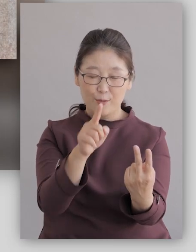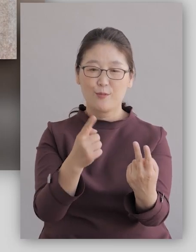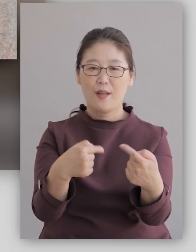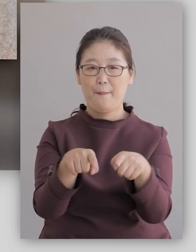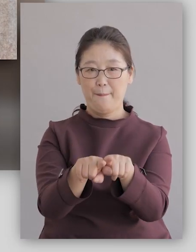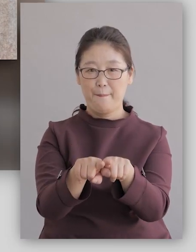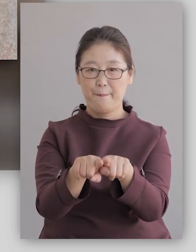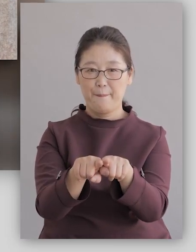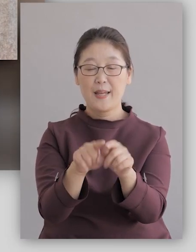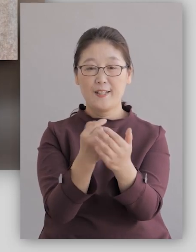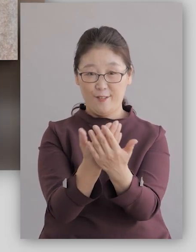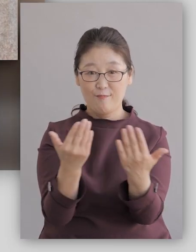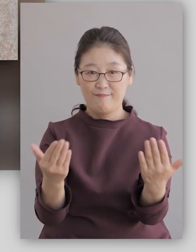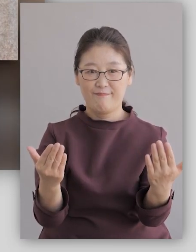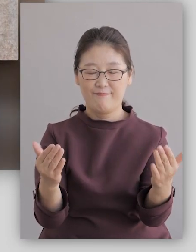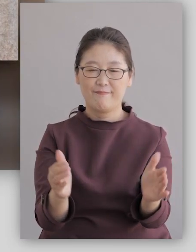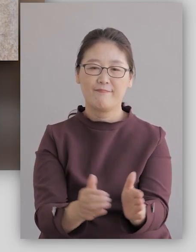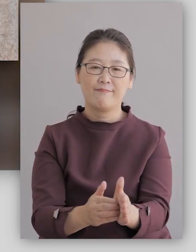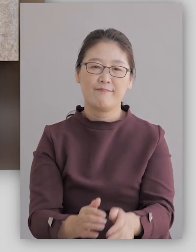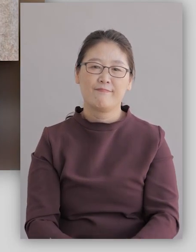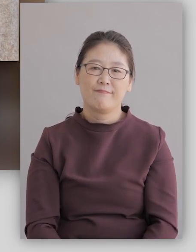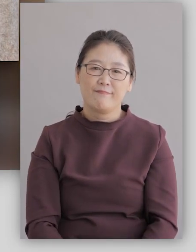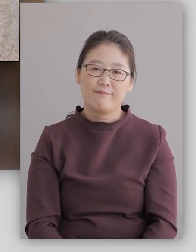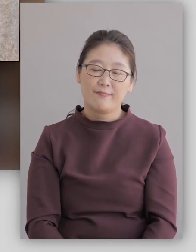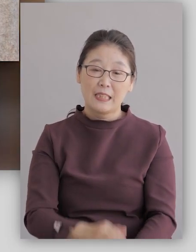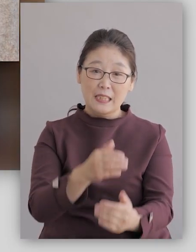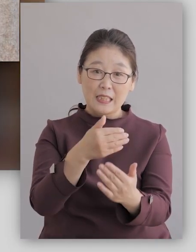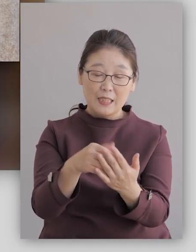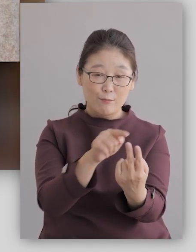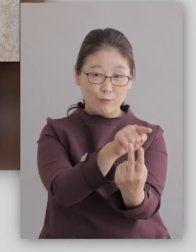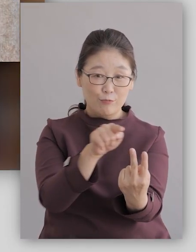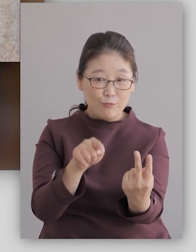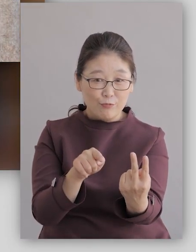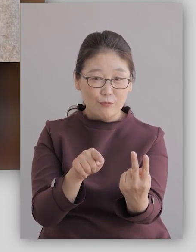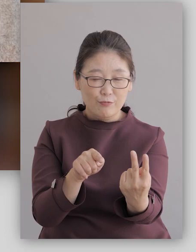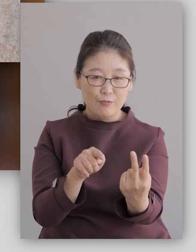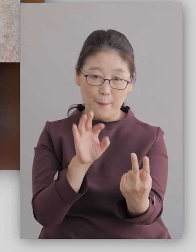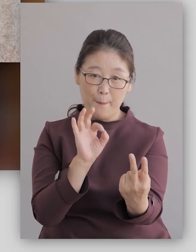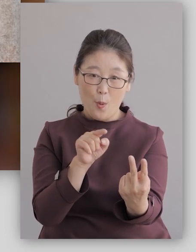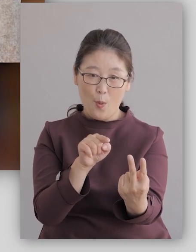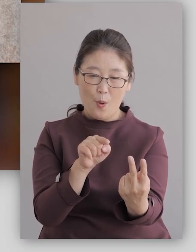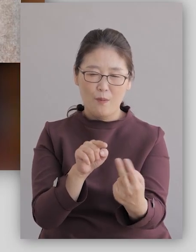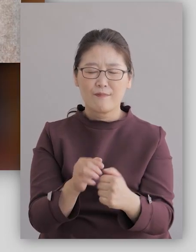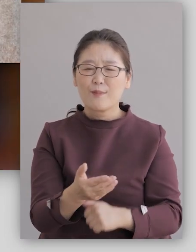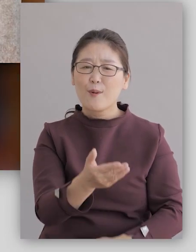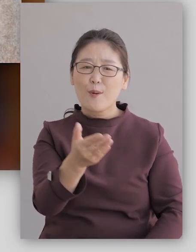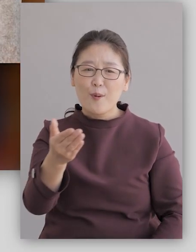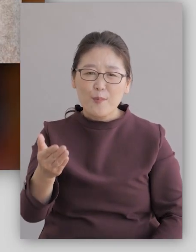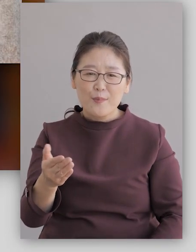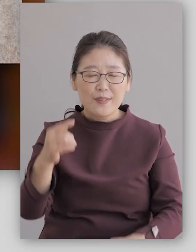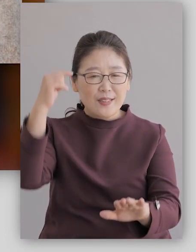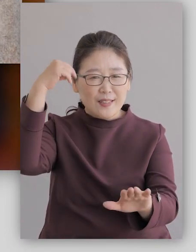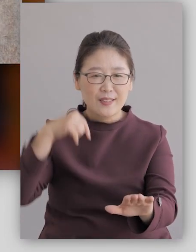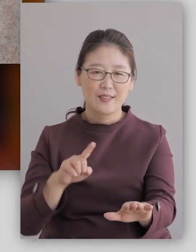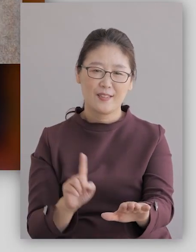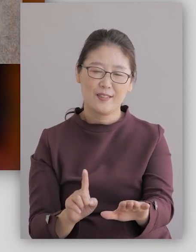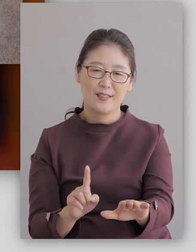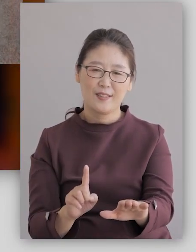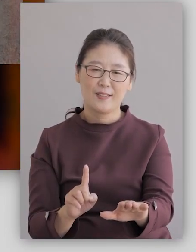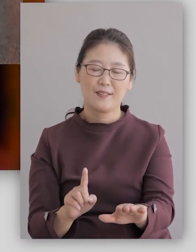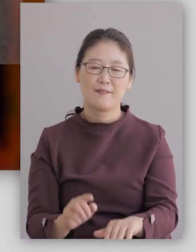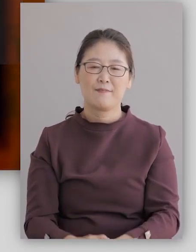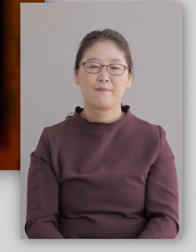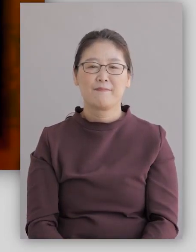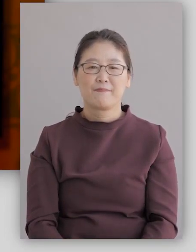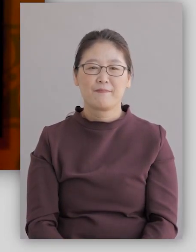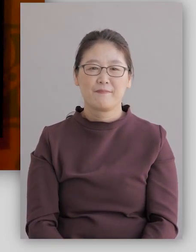보실 수 있도록 했습니다. 이 두 점의 작품에서 여러분들은 어떤 영감을 받으실 수